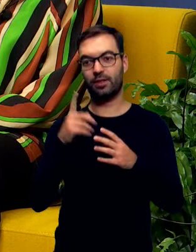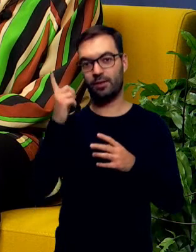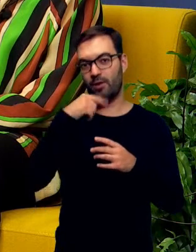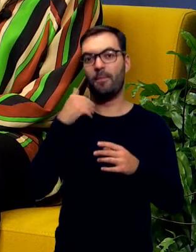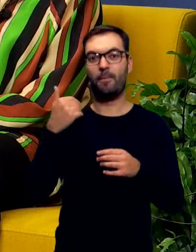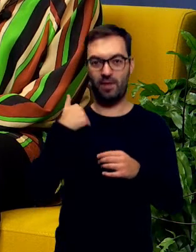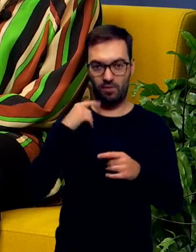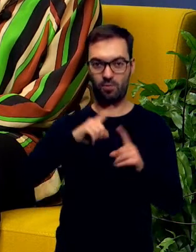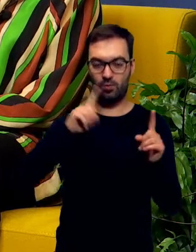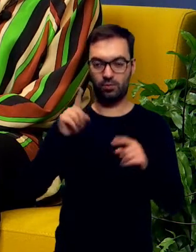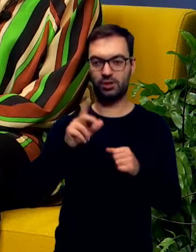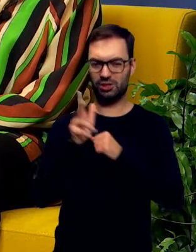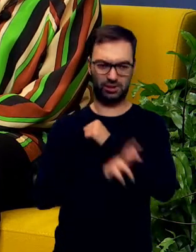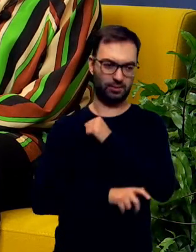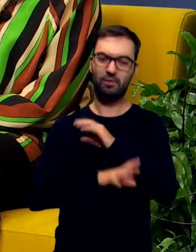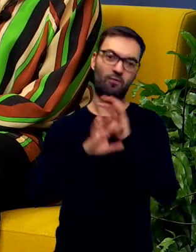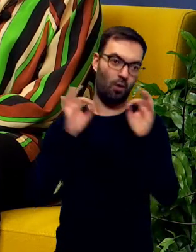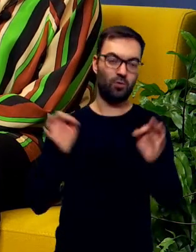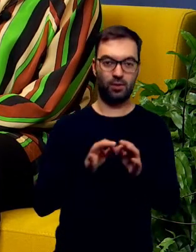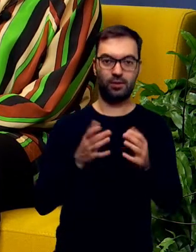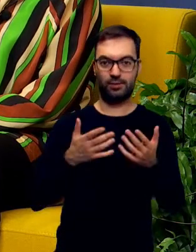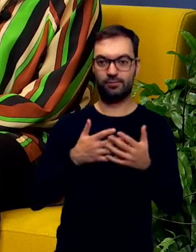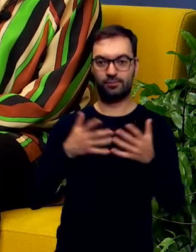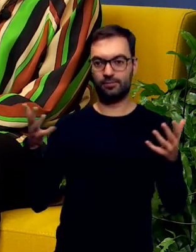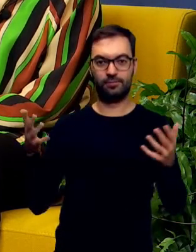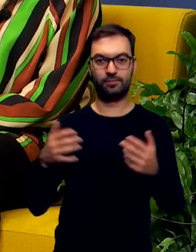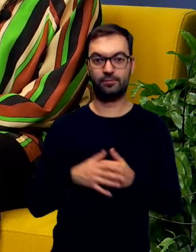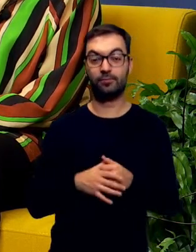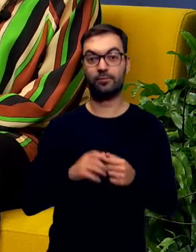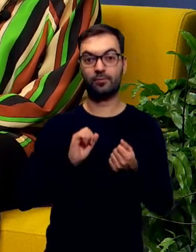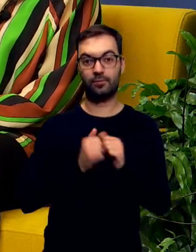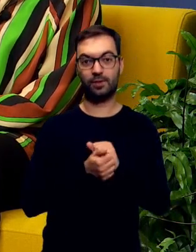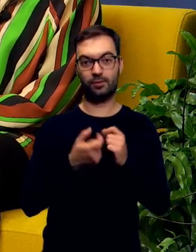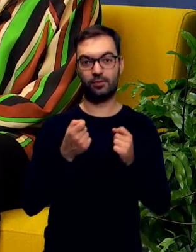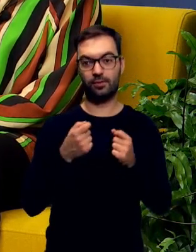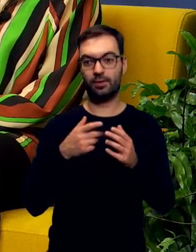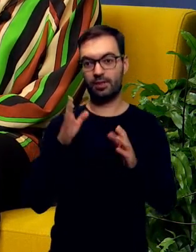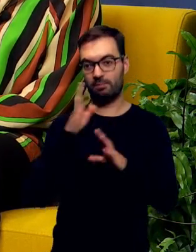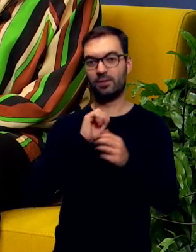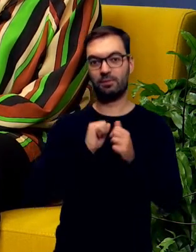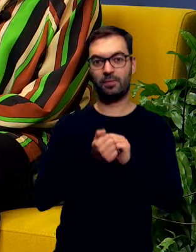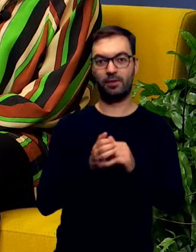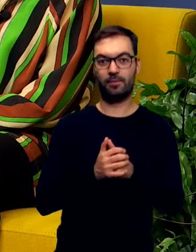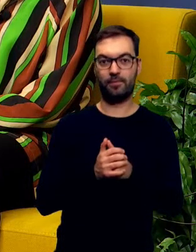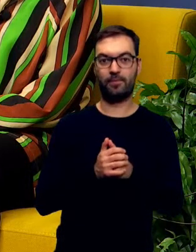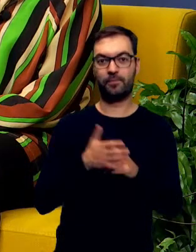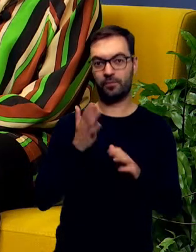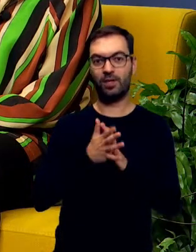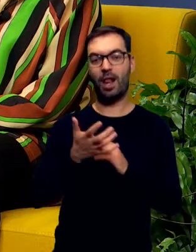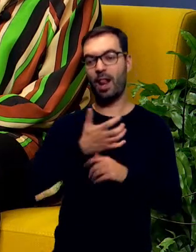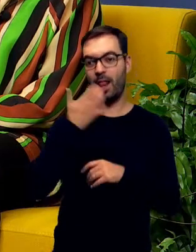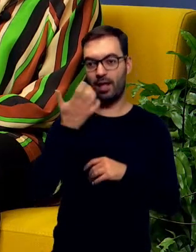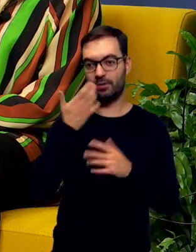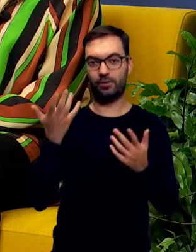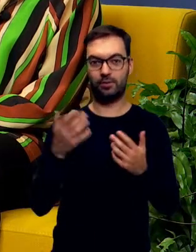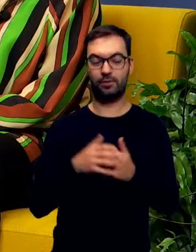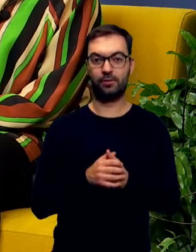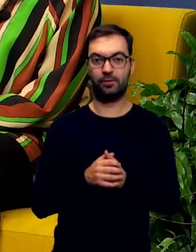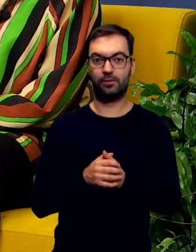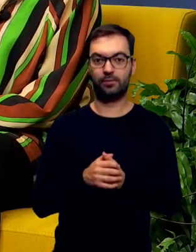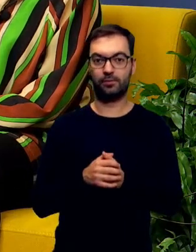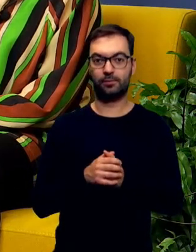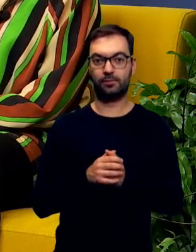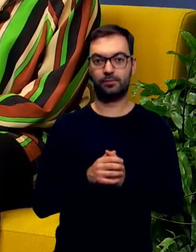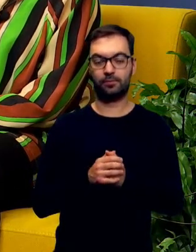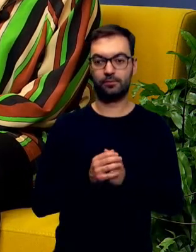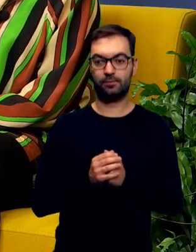w sierpniu i w ogóle szerzej teraz, bo zmienia nam się troszeczkę ten klimat i po prostu latem.